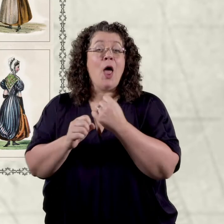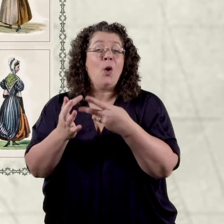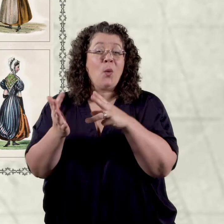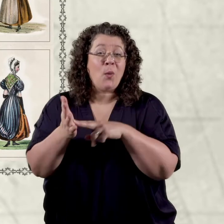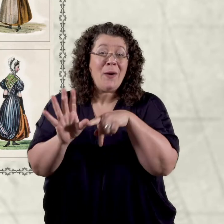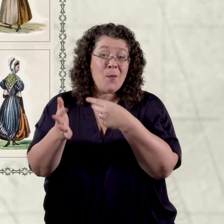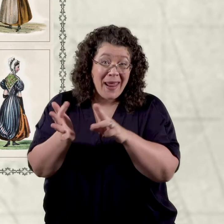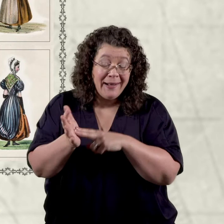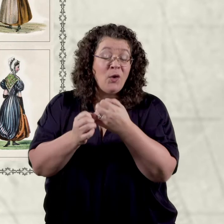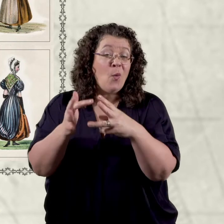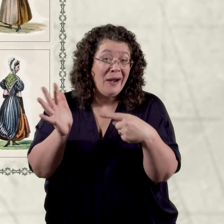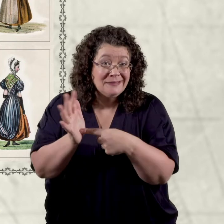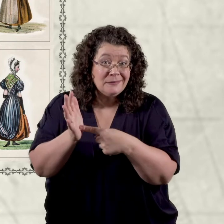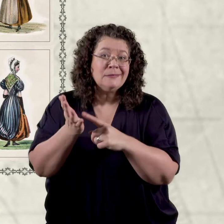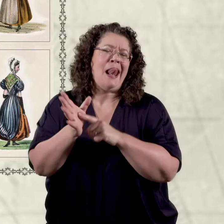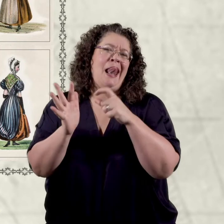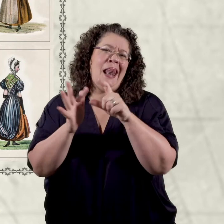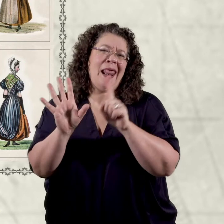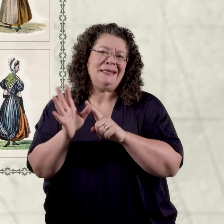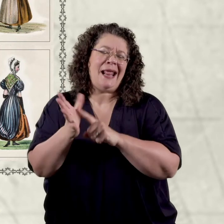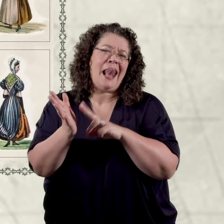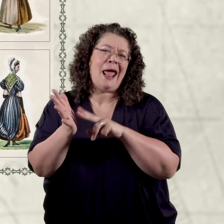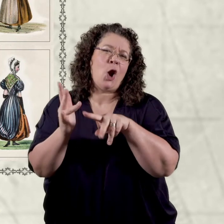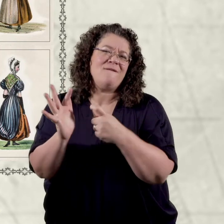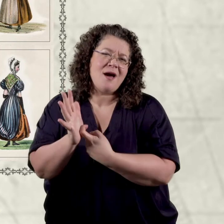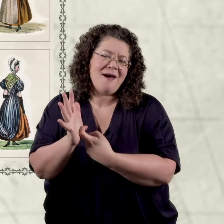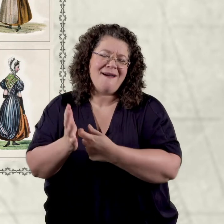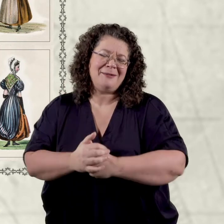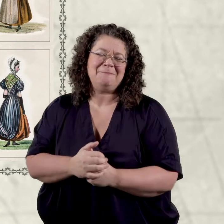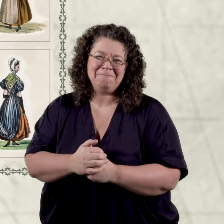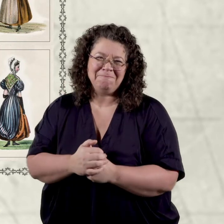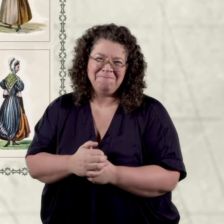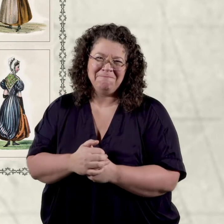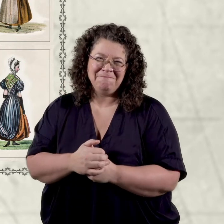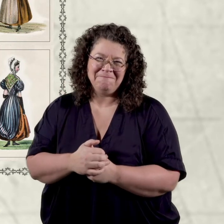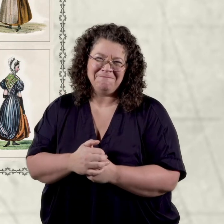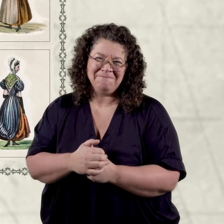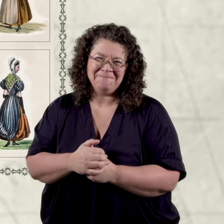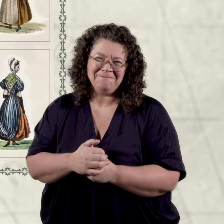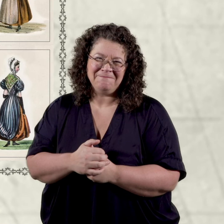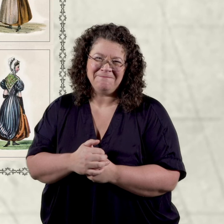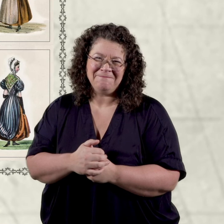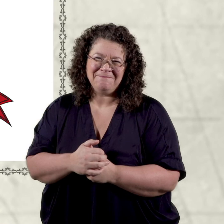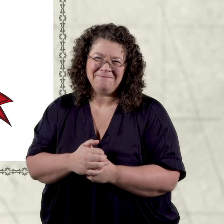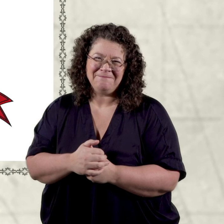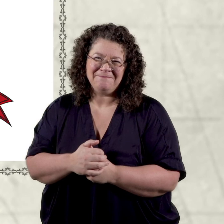Llanofer, a.k.a. Gwenynen Gwent, a.k.a. Lady Llanofer.